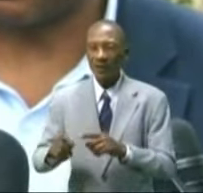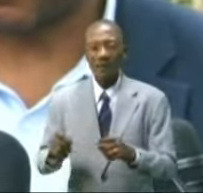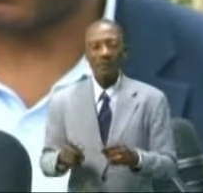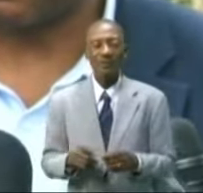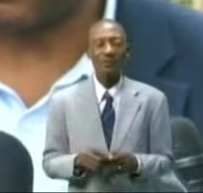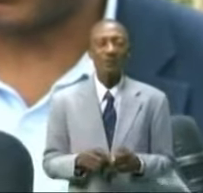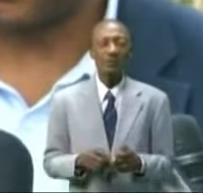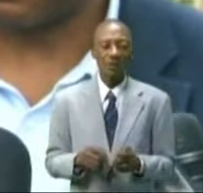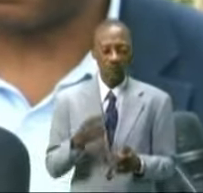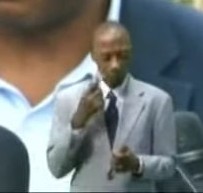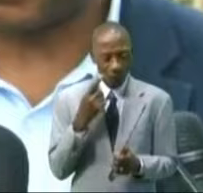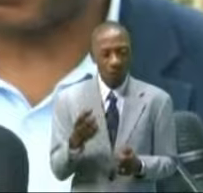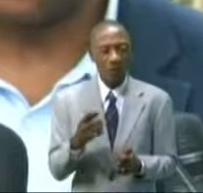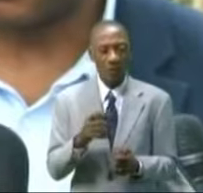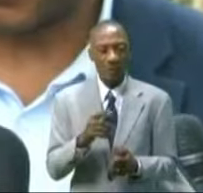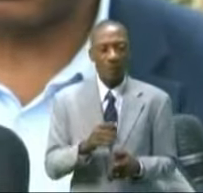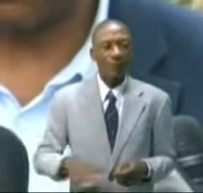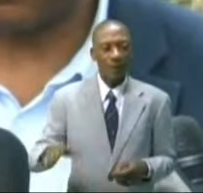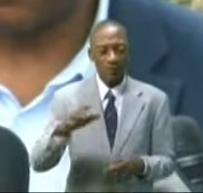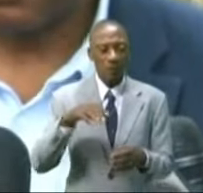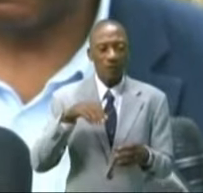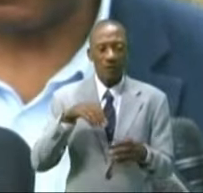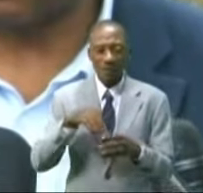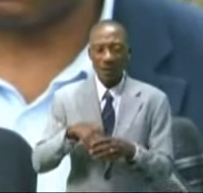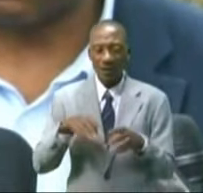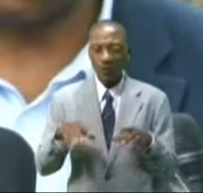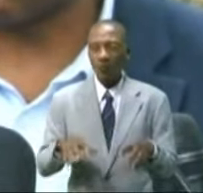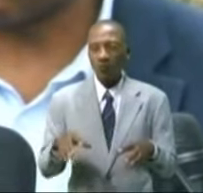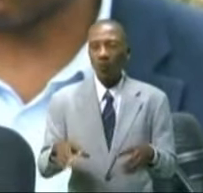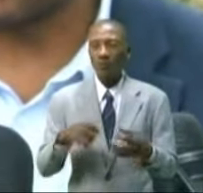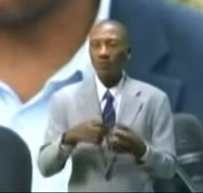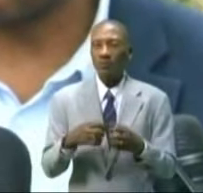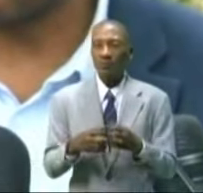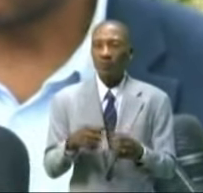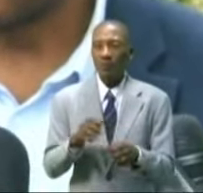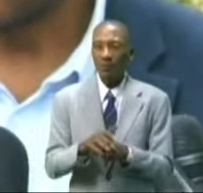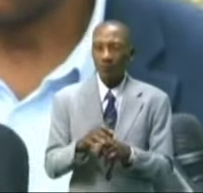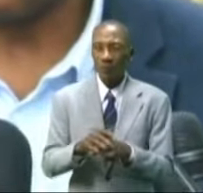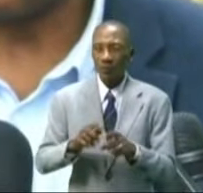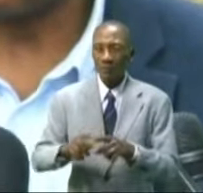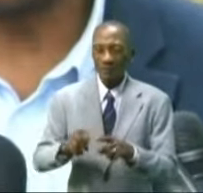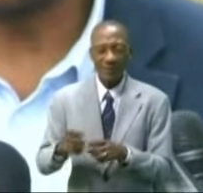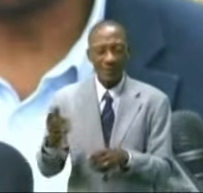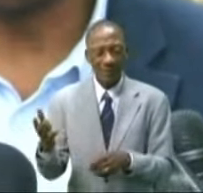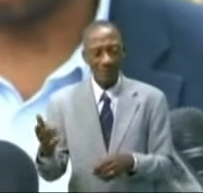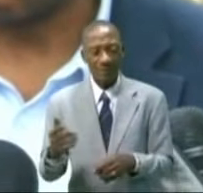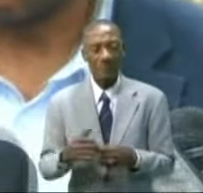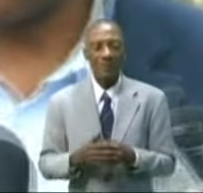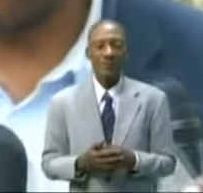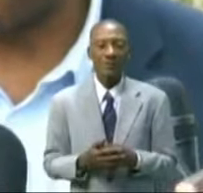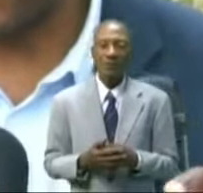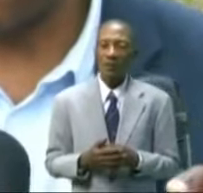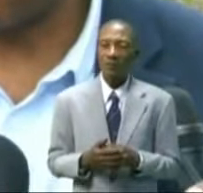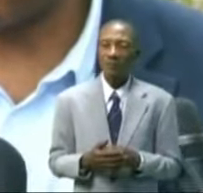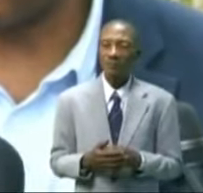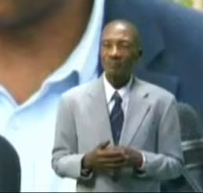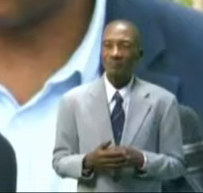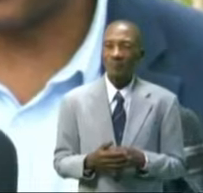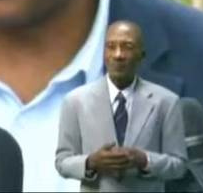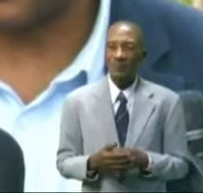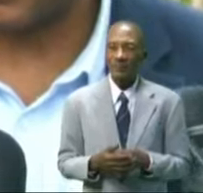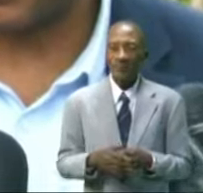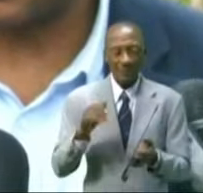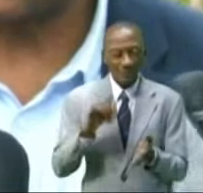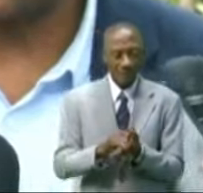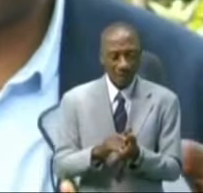les Américains l'ont classé comme un minerai stratégique. Mais les gisements de cuivre ont toujours été connus. Ce ne sont que des noms que l'on met en fonction